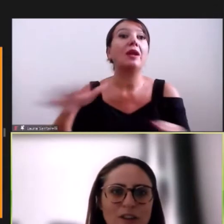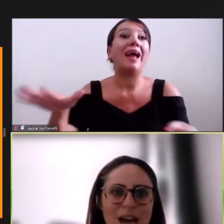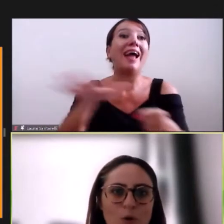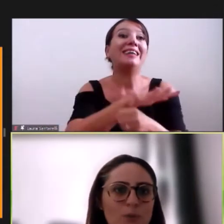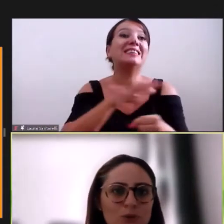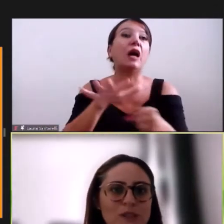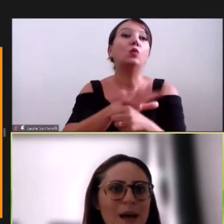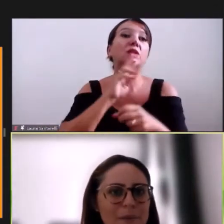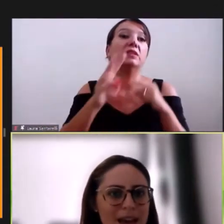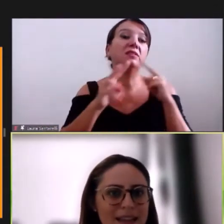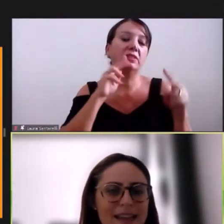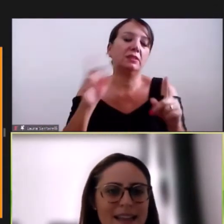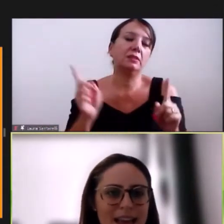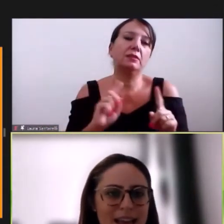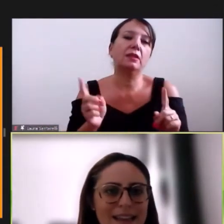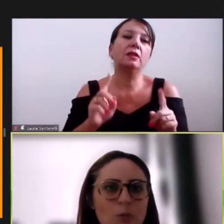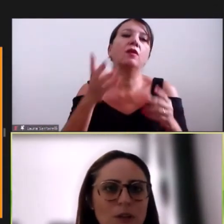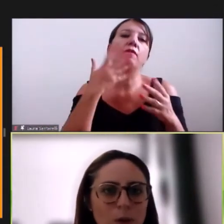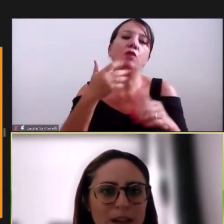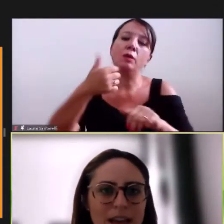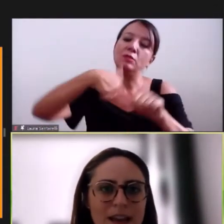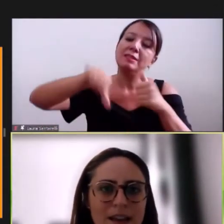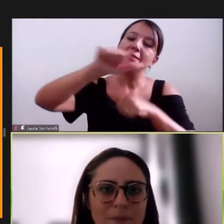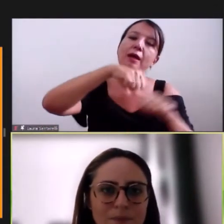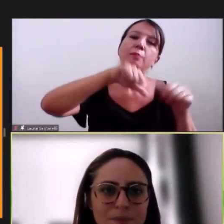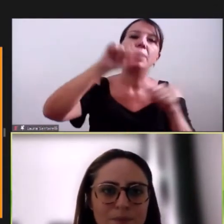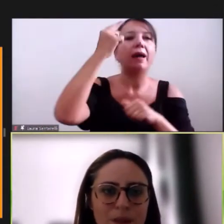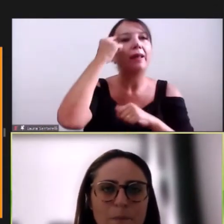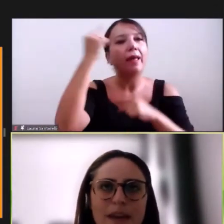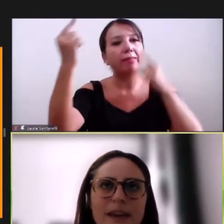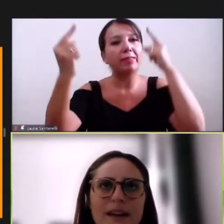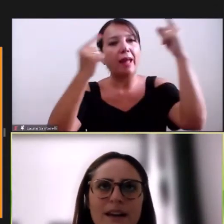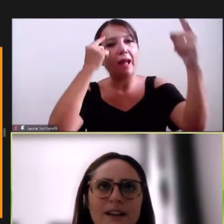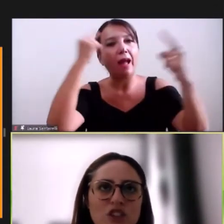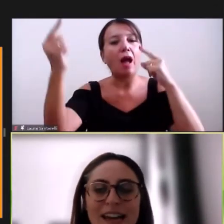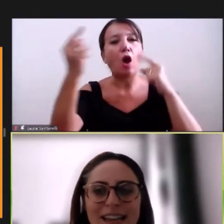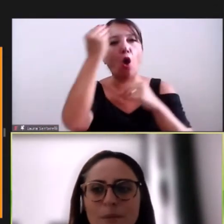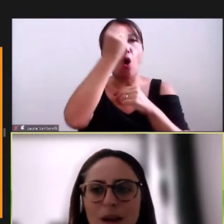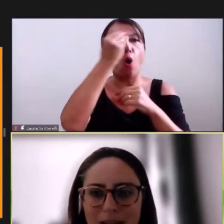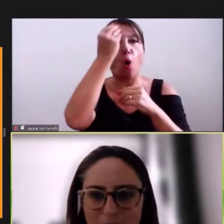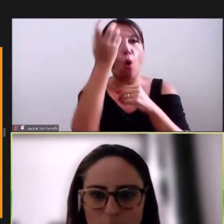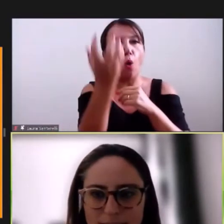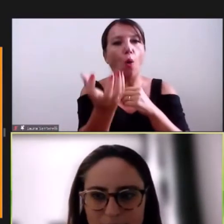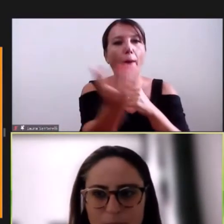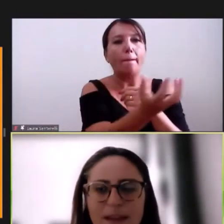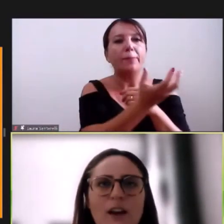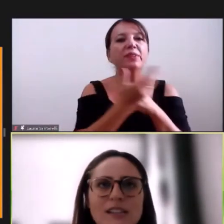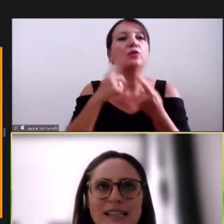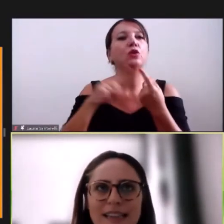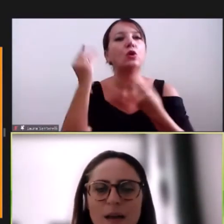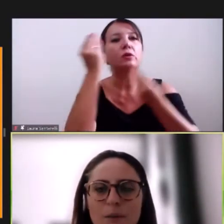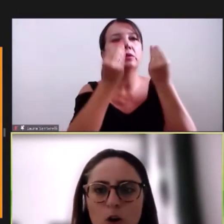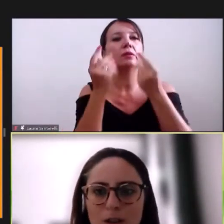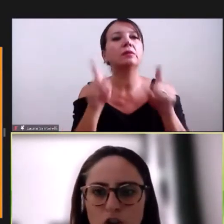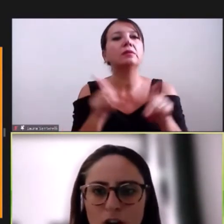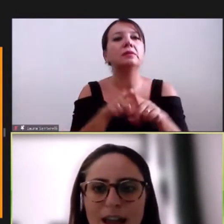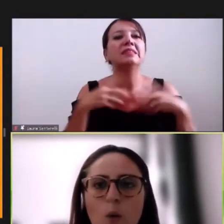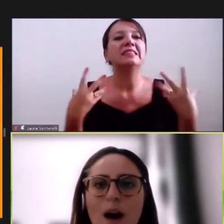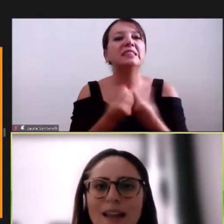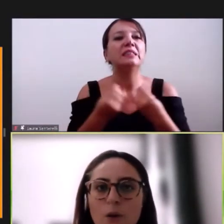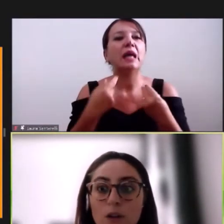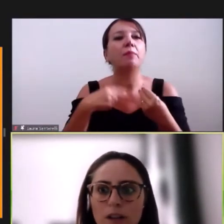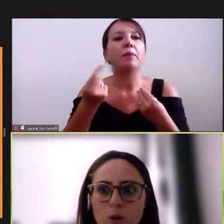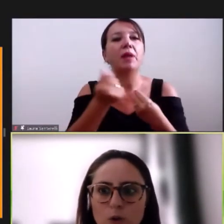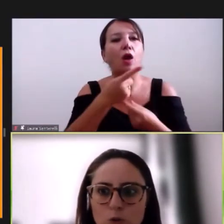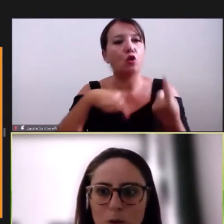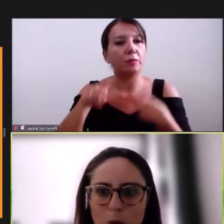altro vogliamo appunto scambiare delle idee, delle opinioni per cercare di capire meglio insieme che cosa si intenda per economia circolare,